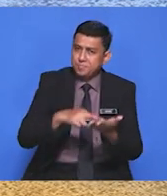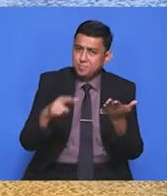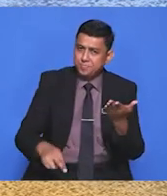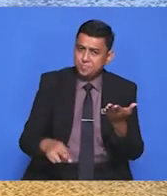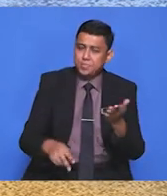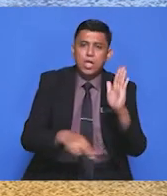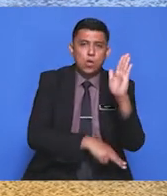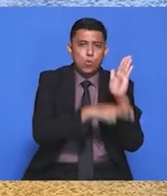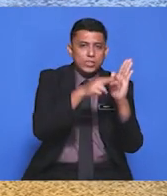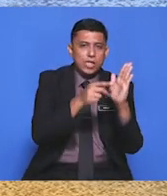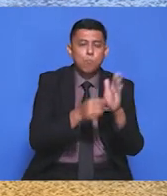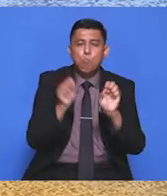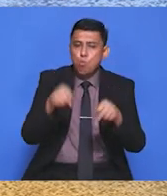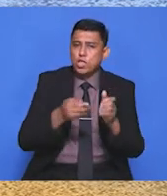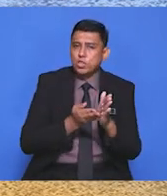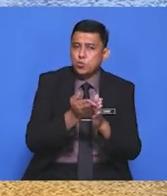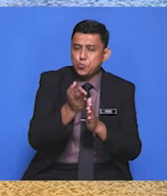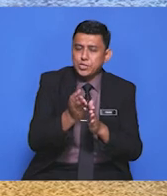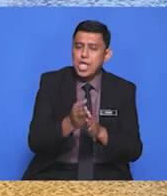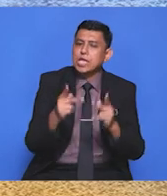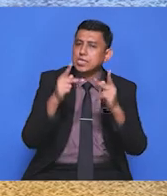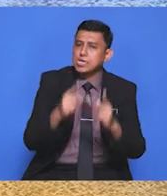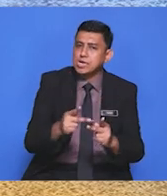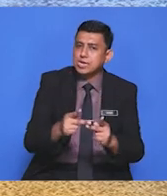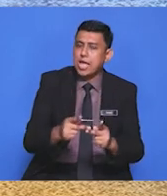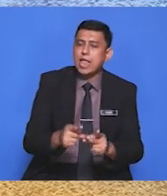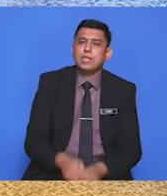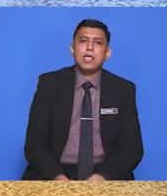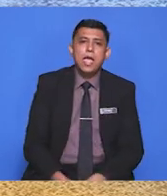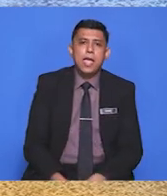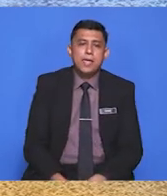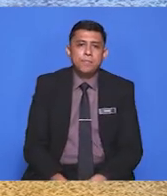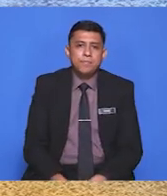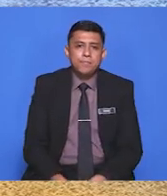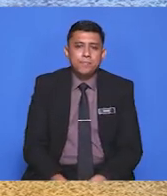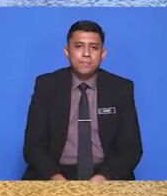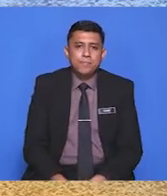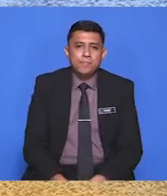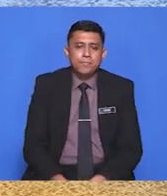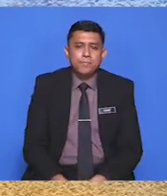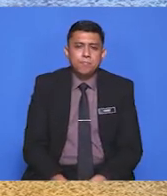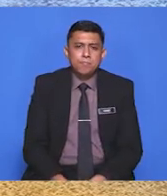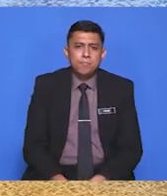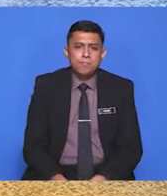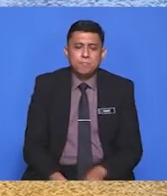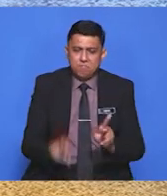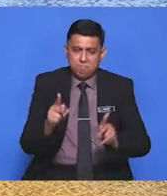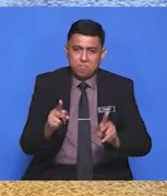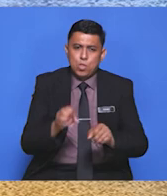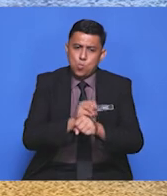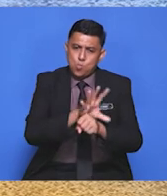memastikan hotel boleh terus kekal beroperasi ketika pandemik COVID-19 ini melanda.